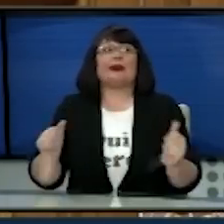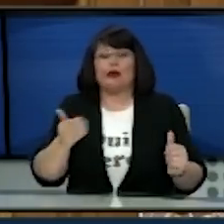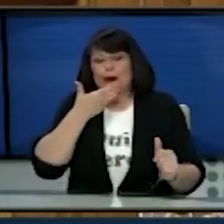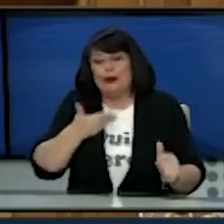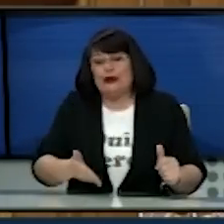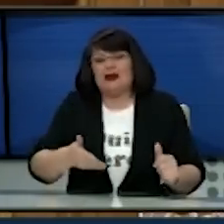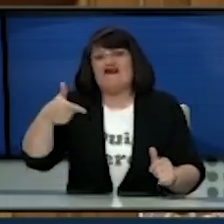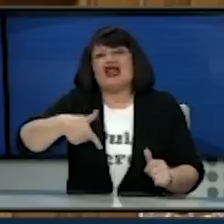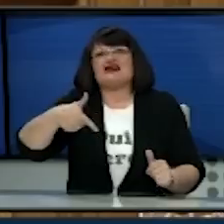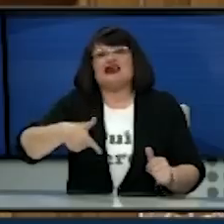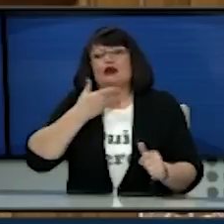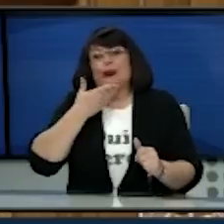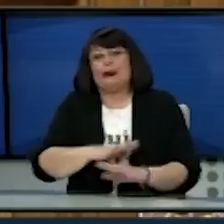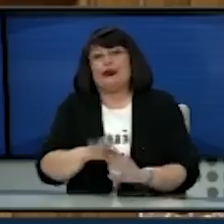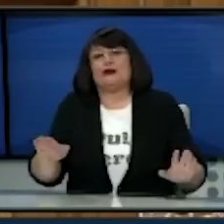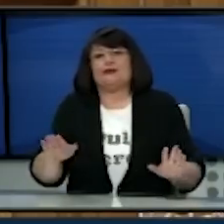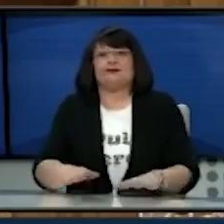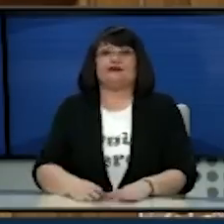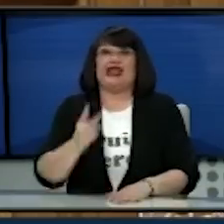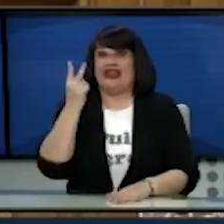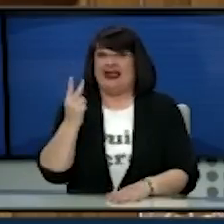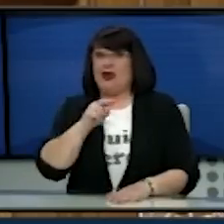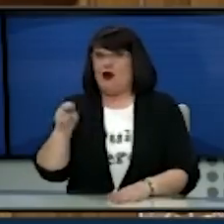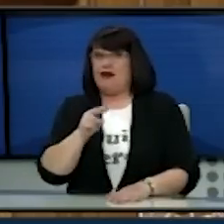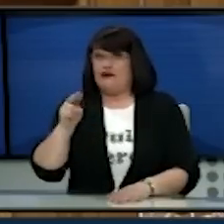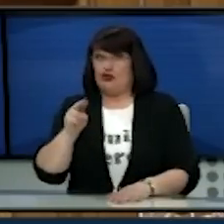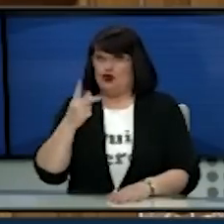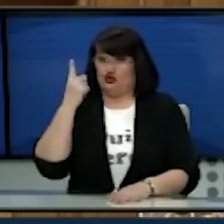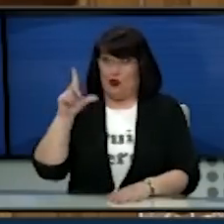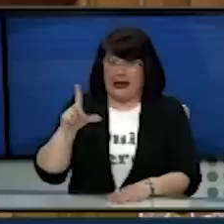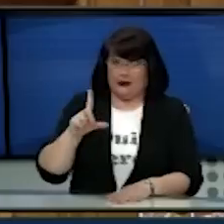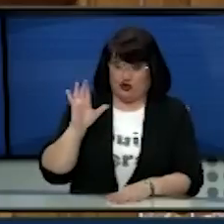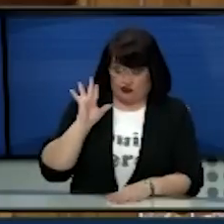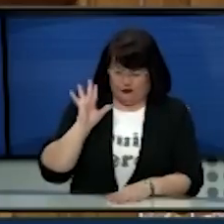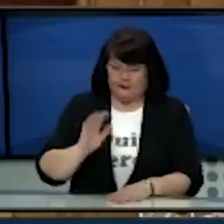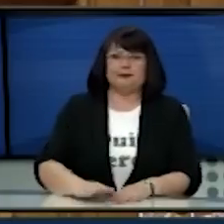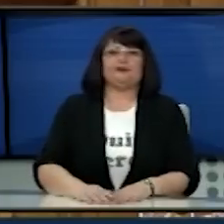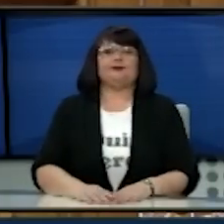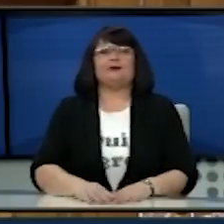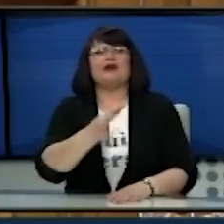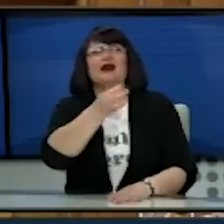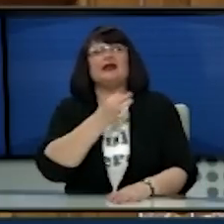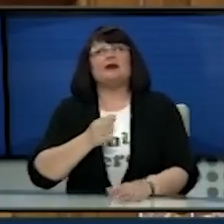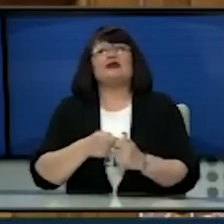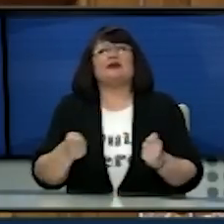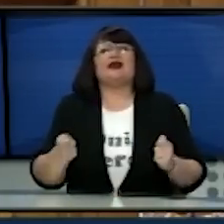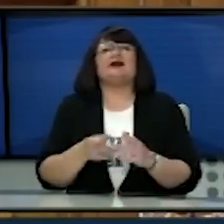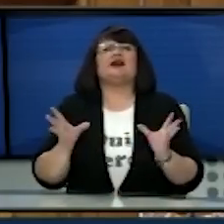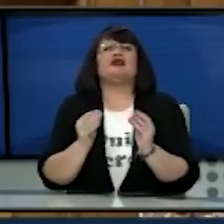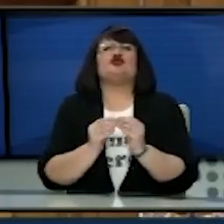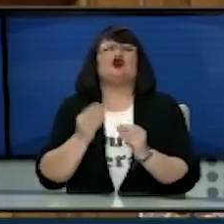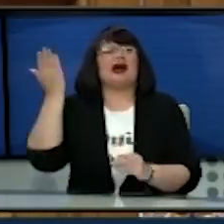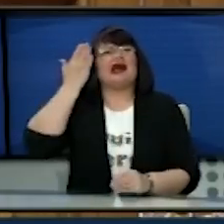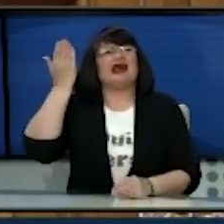Και αυτά με τη χαμηλή τιμή των 2 ευρώ. Λέτε μετά για μέτρα αντιμετώπισης της ακρίβειας στα